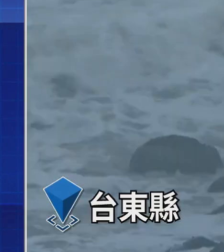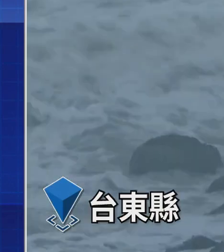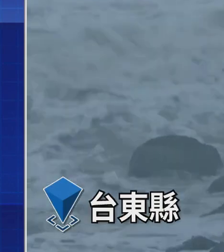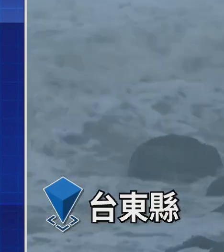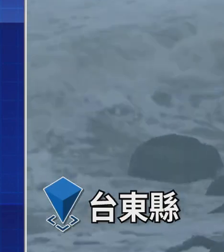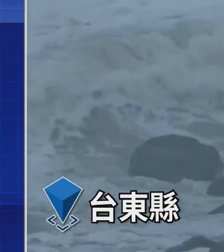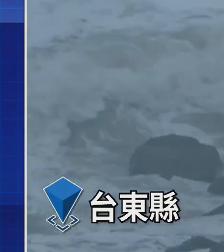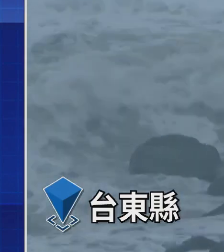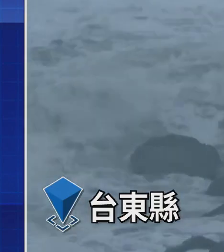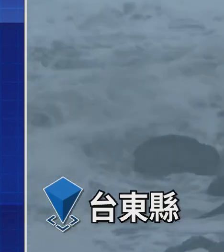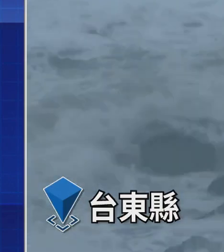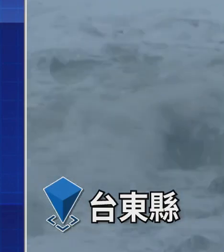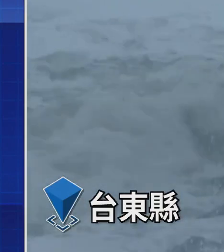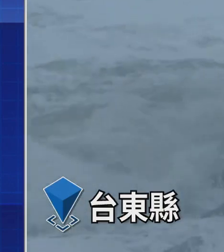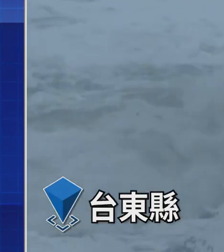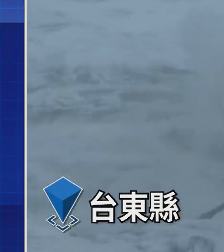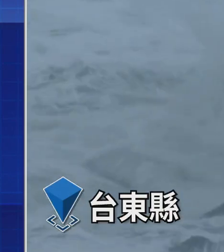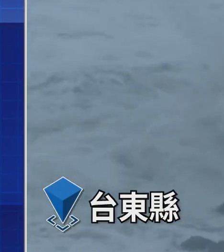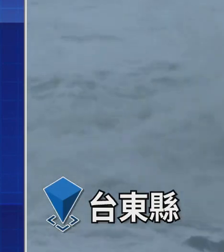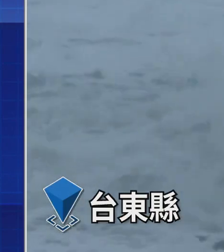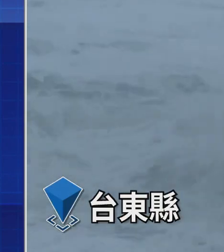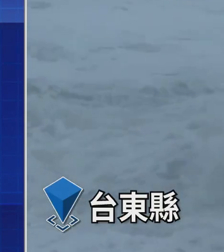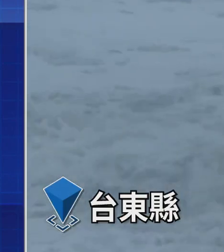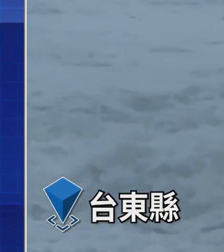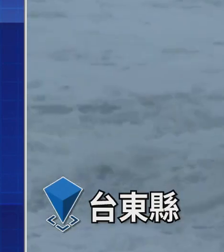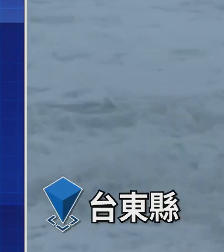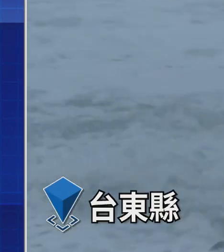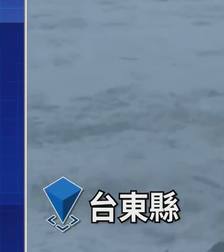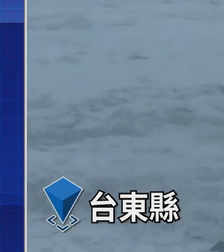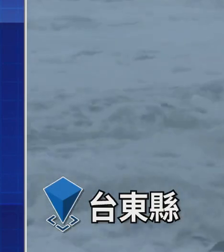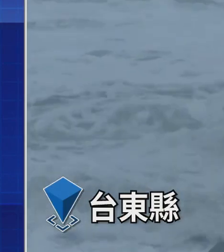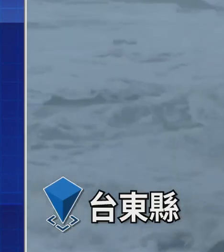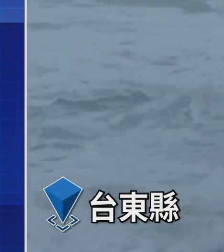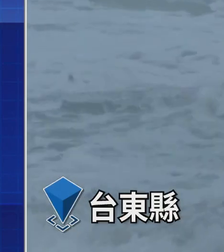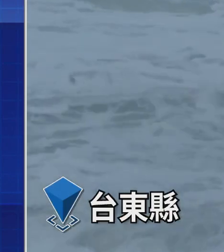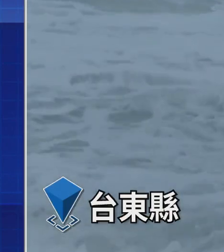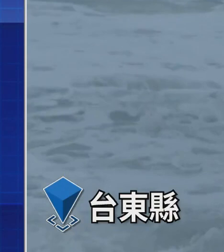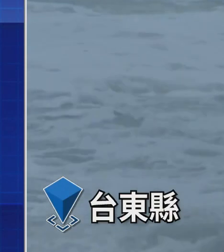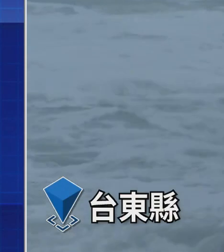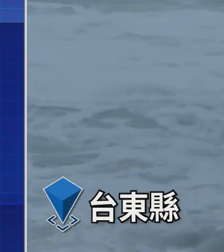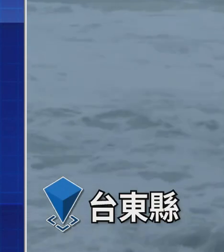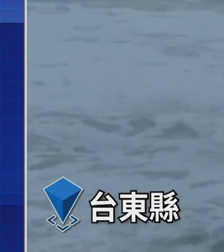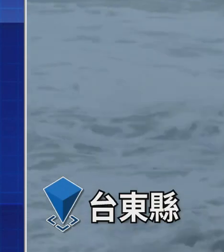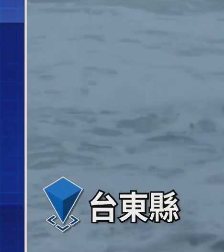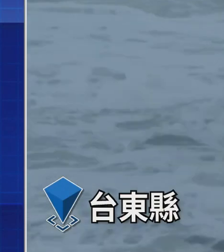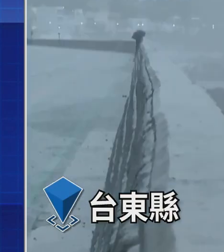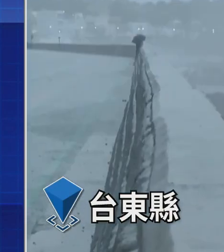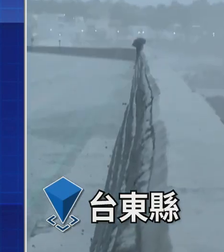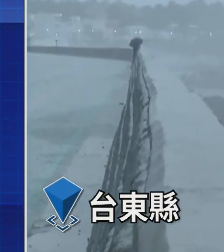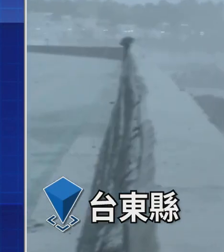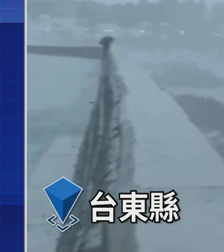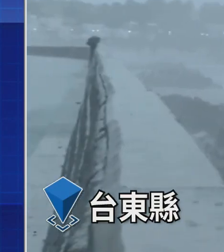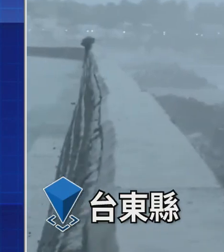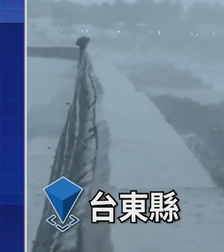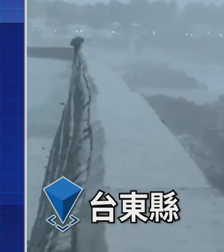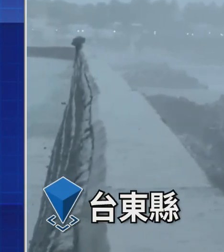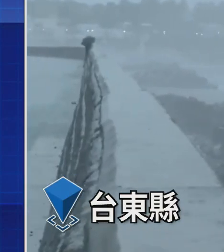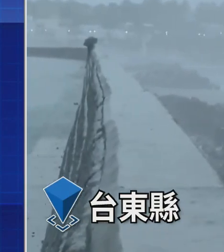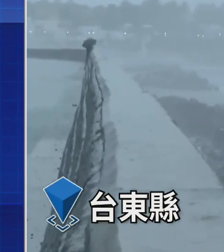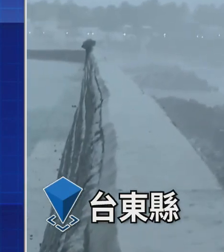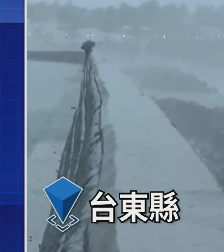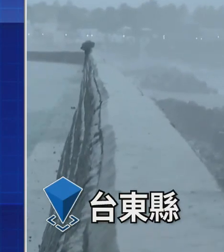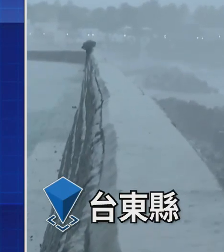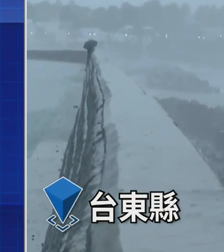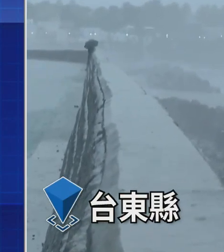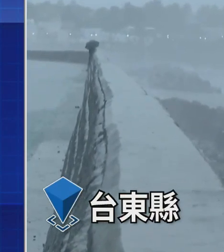现场报道，其实呢，海葵的暴风圈已经进入了我们东南部的陆地。那预计傍晚的时候，它会从台东来